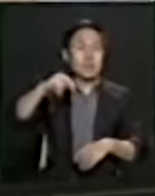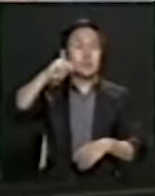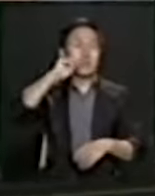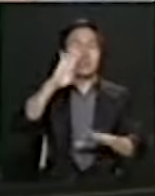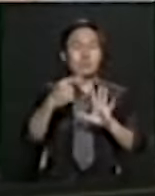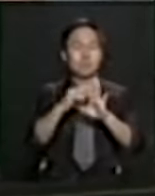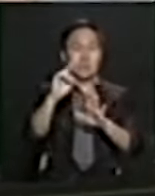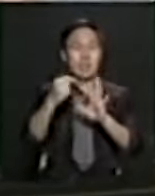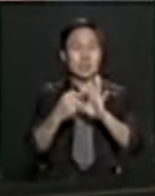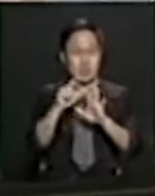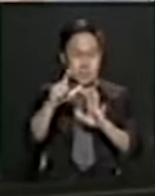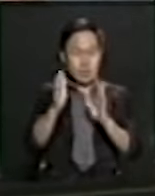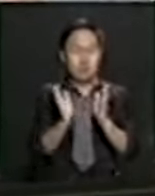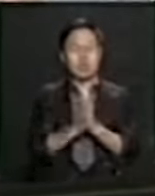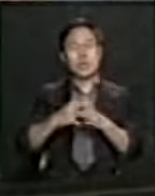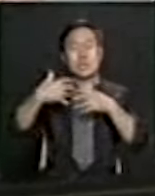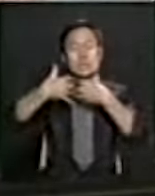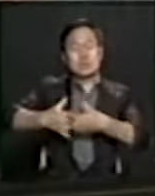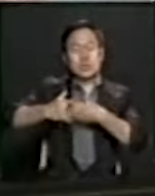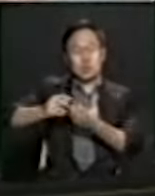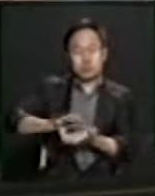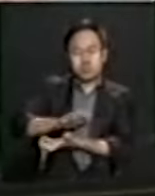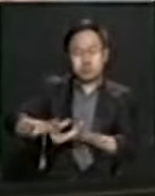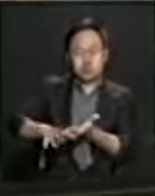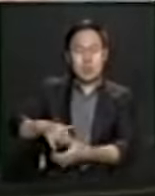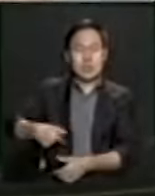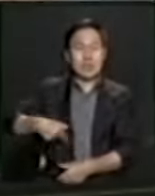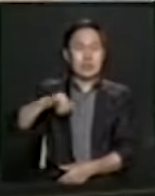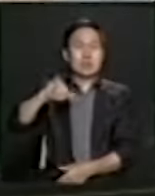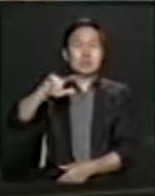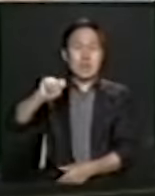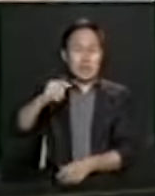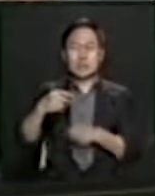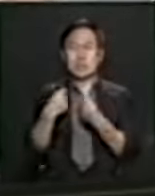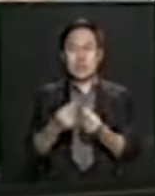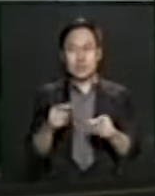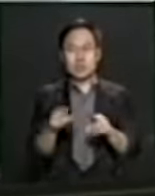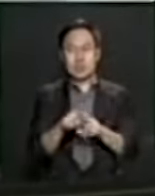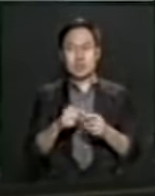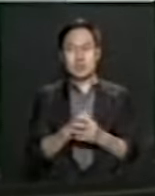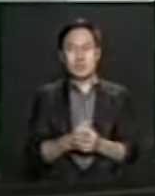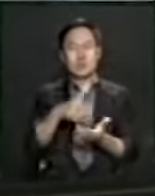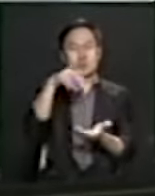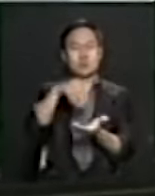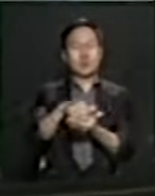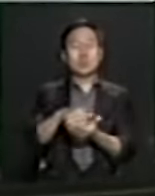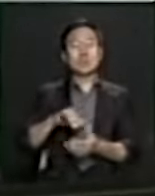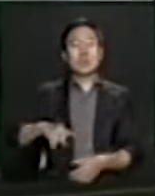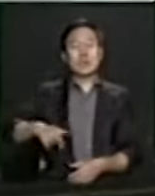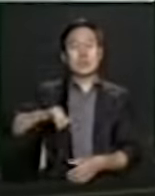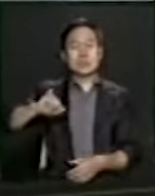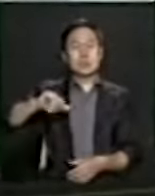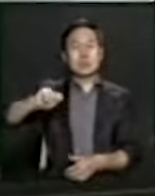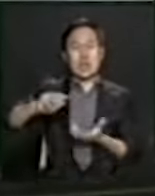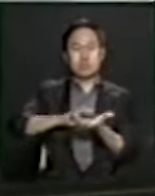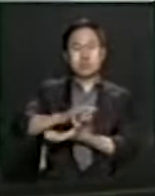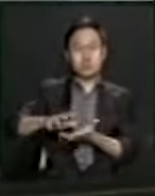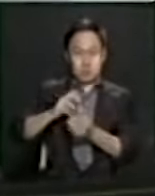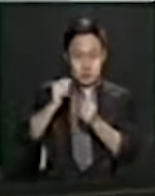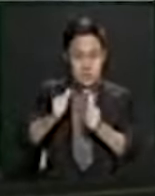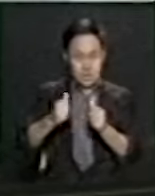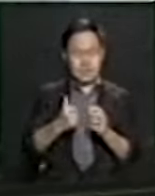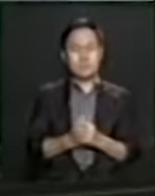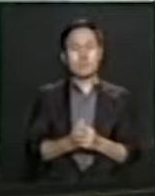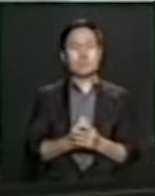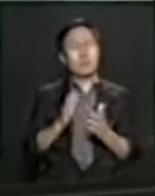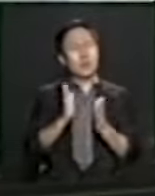ครื่องฟอกไตเดี๋ยวนี้ก็ให้เยอะนะเราไปมอบให้ที่โรงพยาบาลธรรมศาสตร ์ จัดเป็นศูนย์ให้เลยนอกจากนั้นก็มีเรื่องต่างๆเช่นพวกรถ